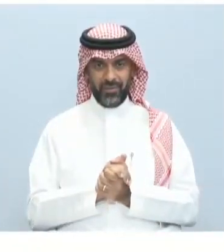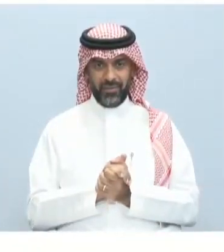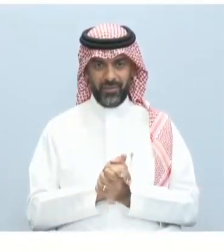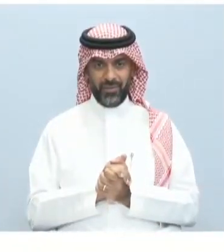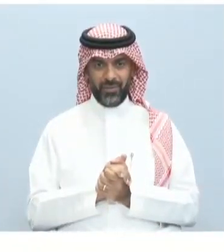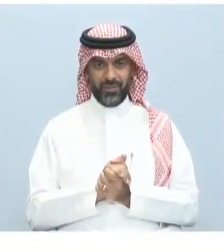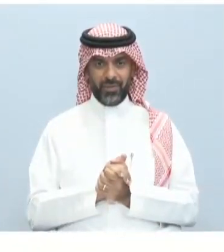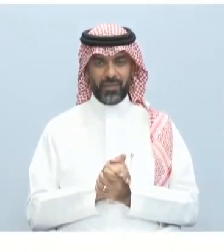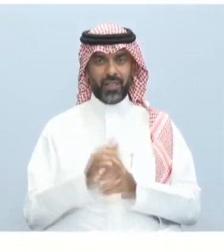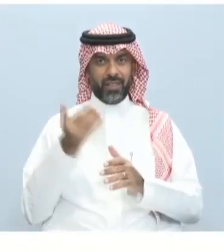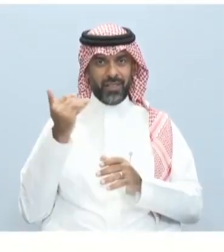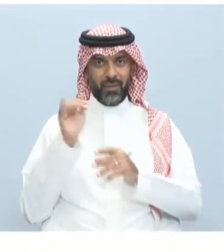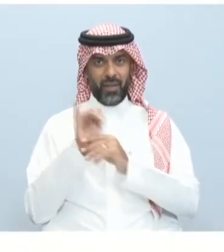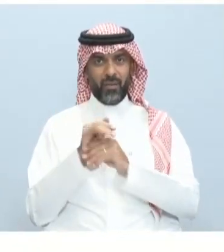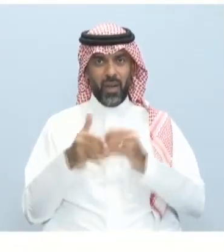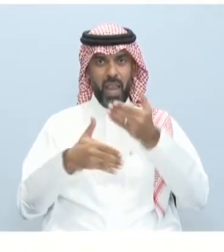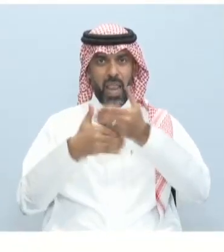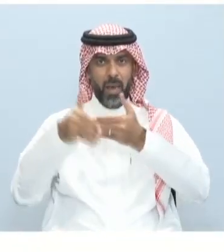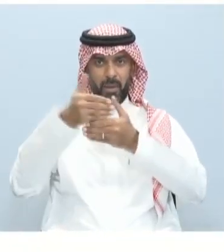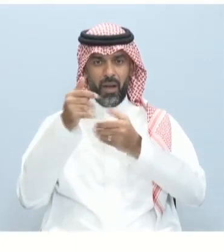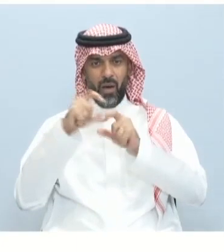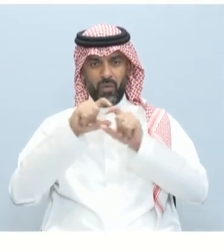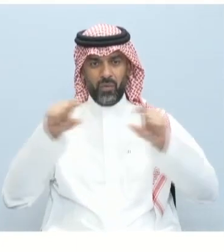إذن كما ذكرنا سابقا، اللبنة جلايد